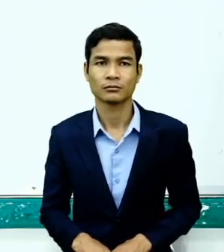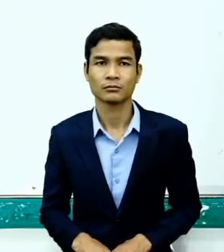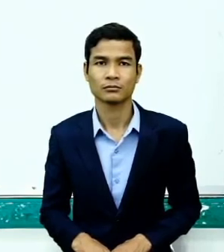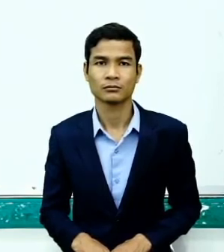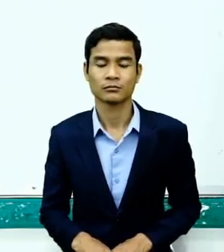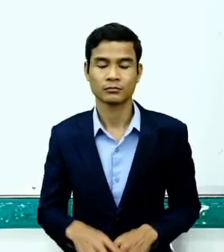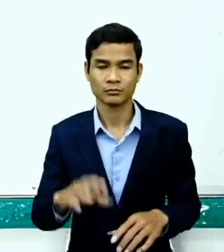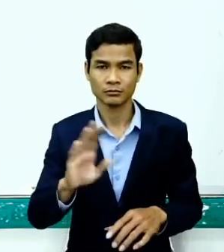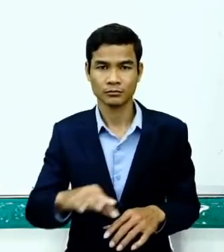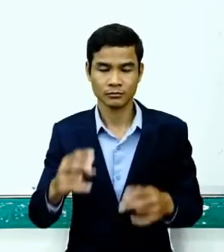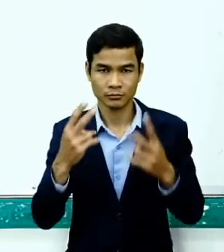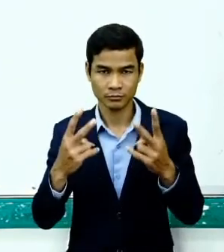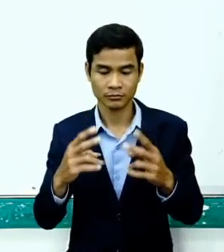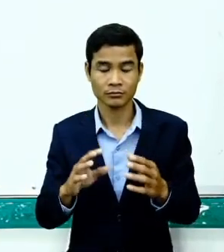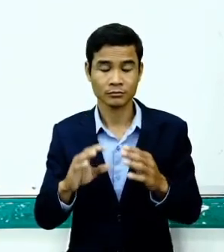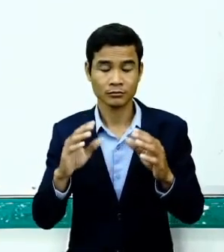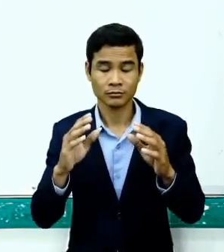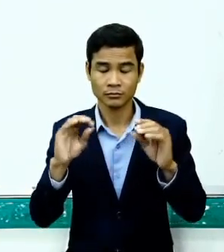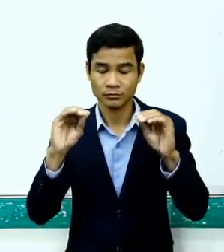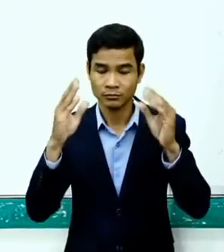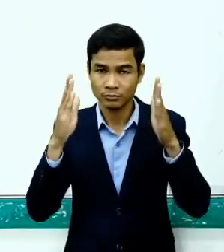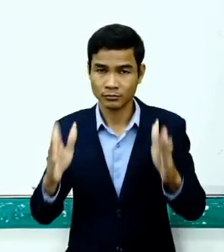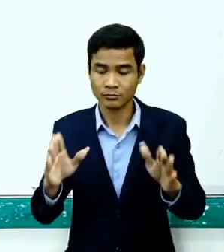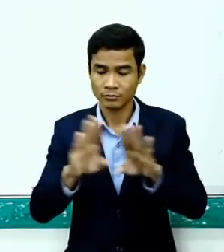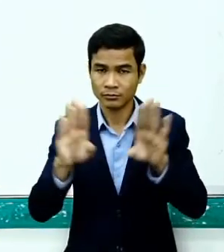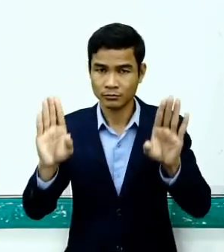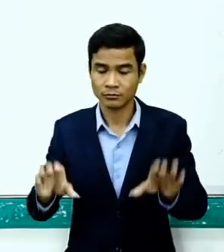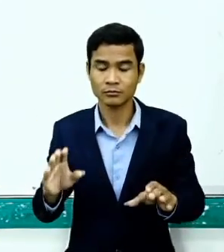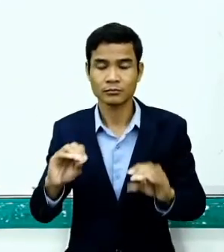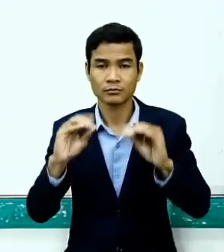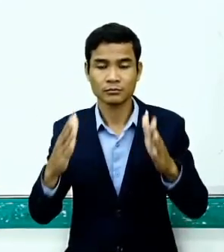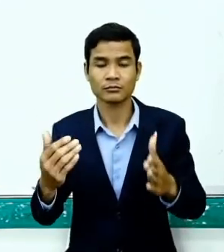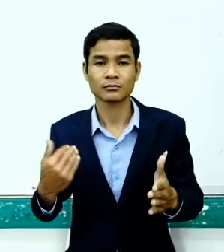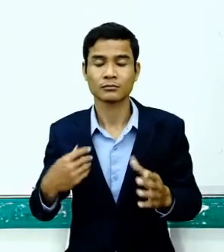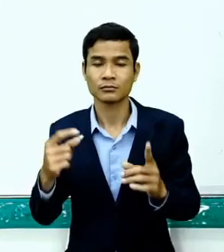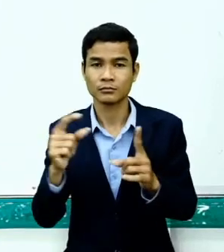ចាកូនបានមកដាក់ខៀនហើយកូនមើលតើអ្នកគ្រូនឹងមានព្យាងអ្វី